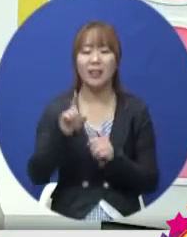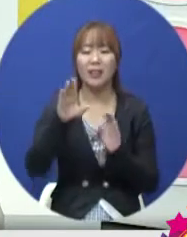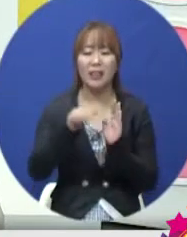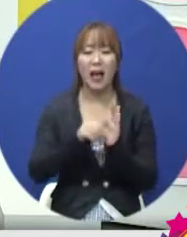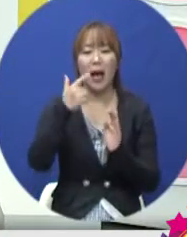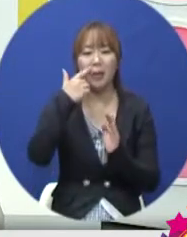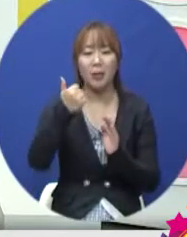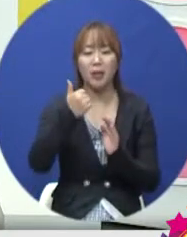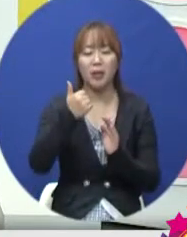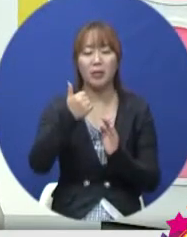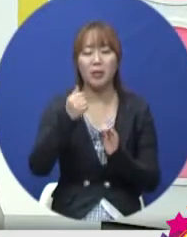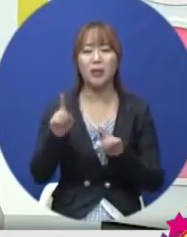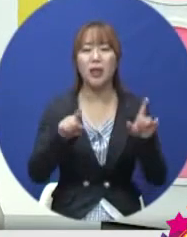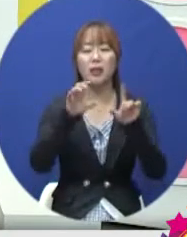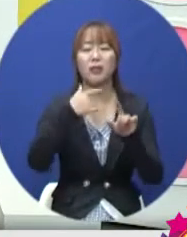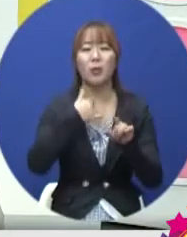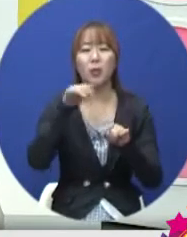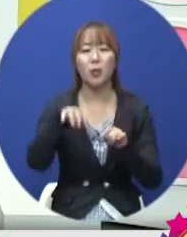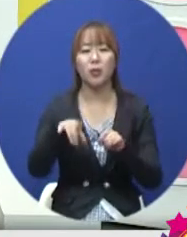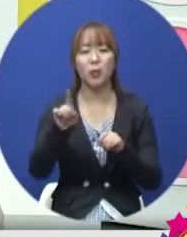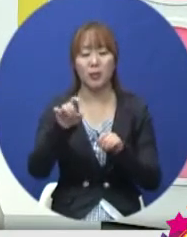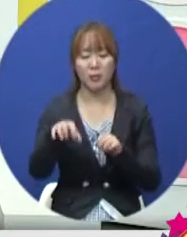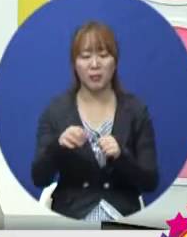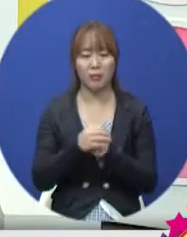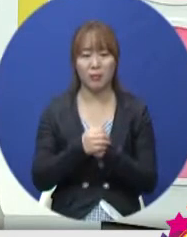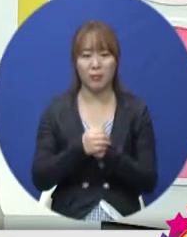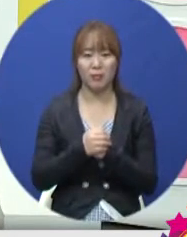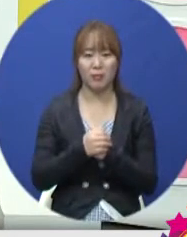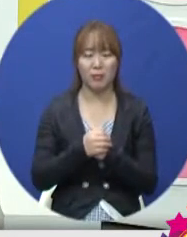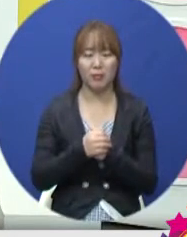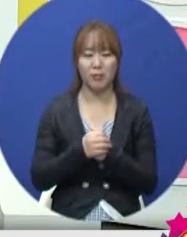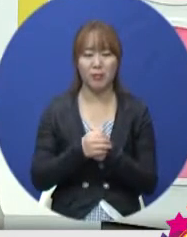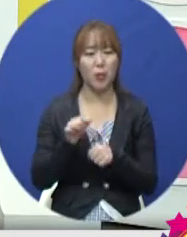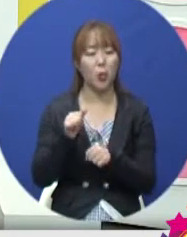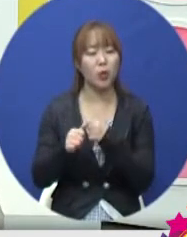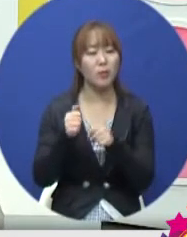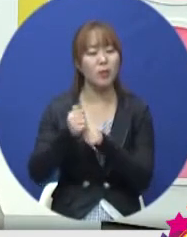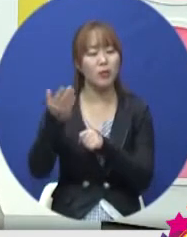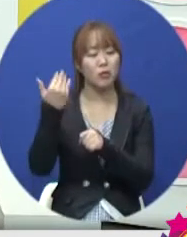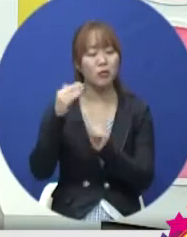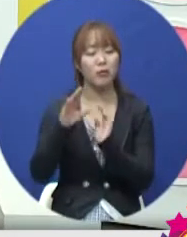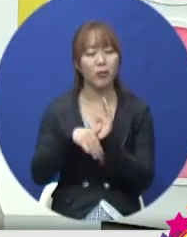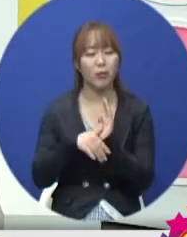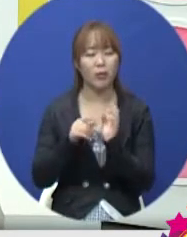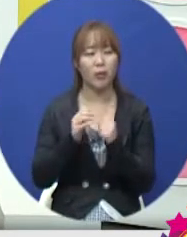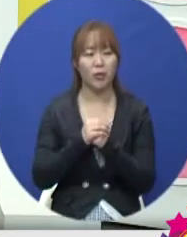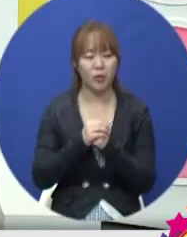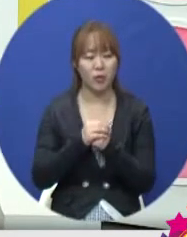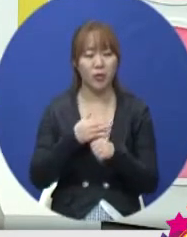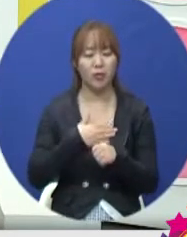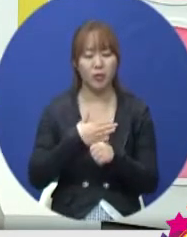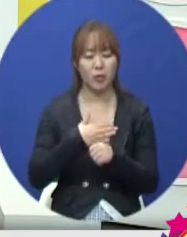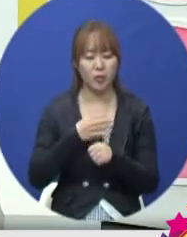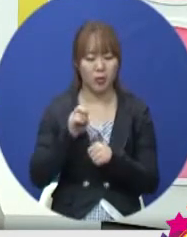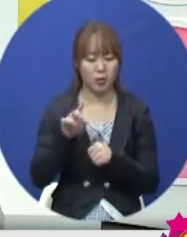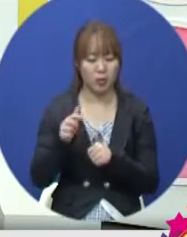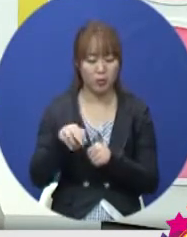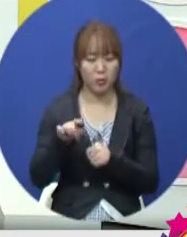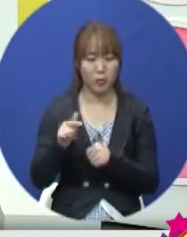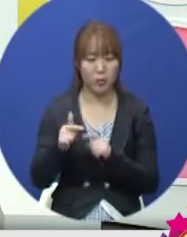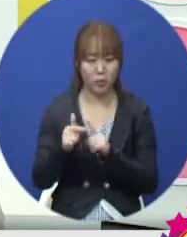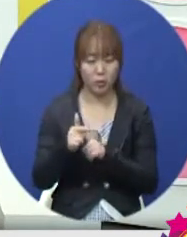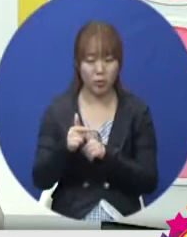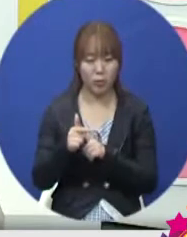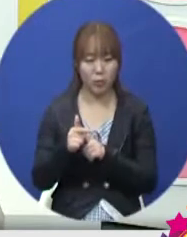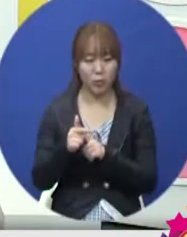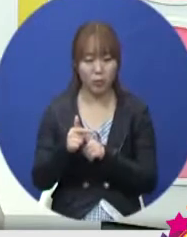당시에 아버님은 어디에 사셨어요? 50년 전 부대 생활 하실 때 그때 연천이요 노상 거기서 아,